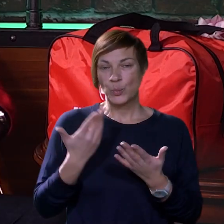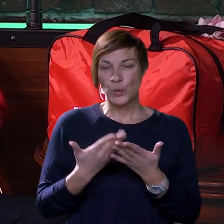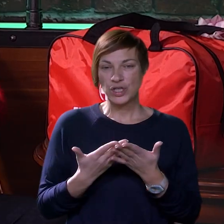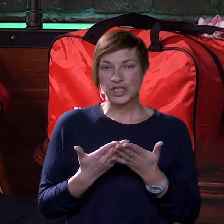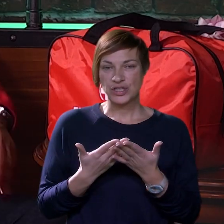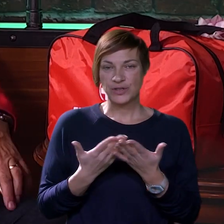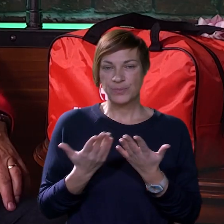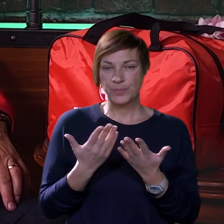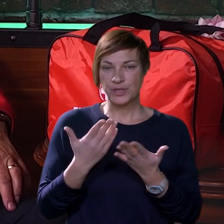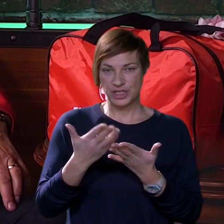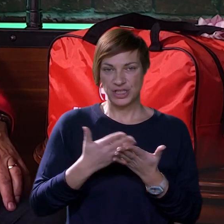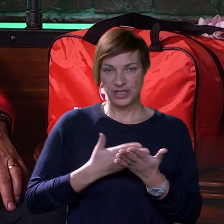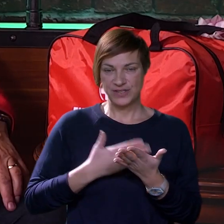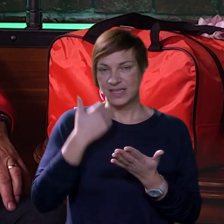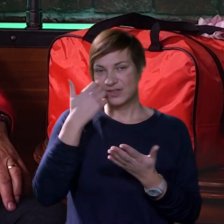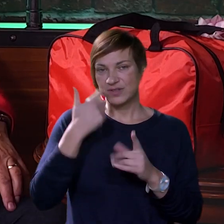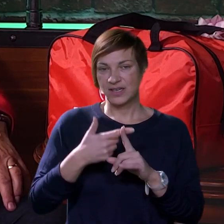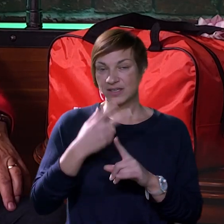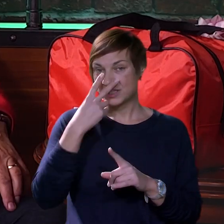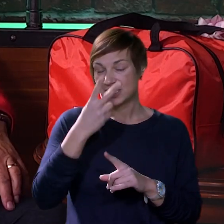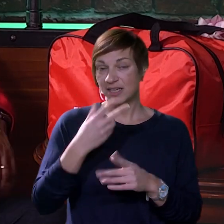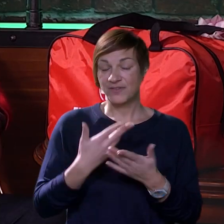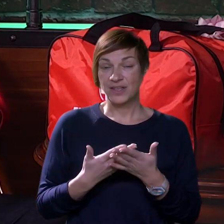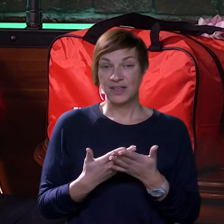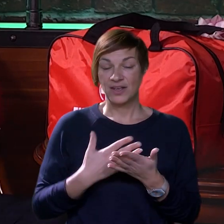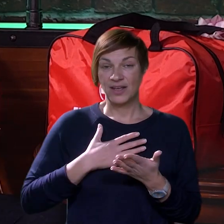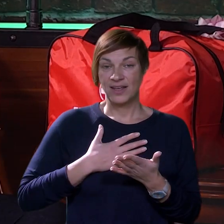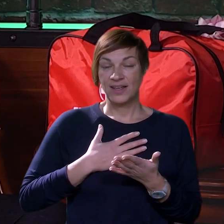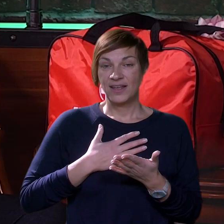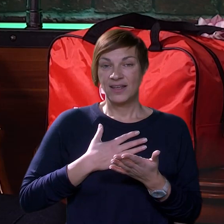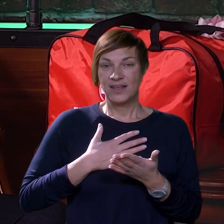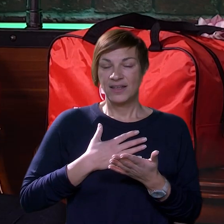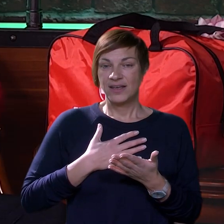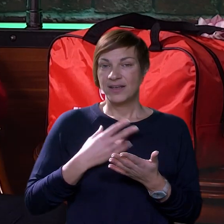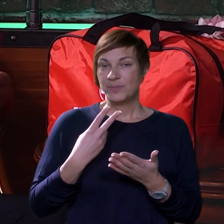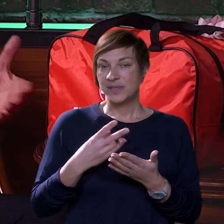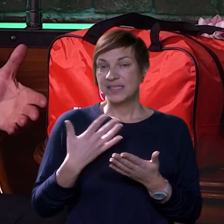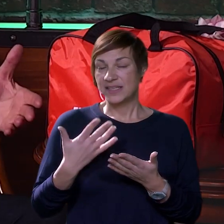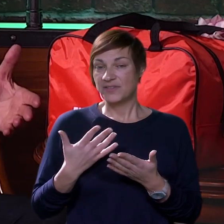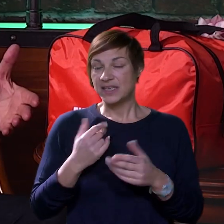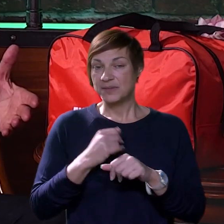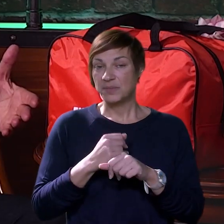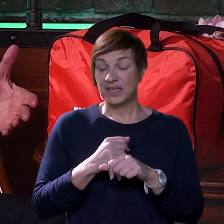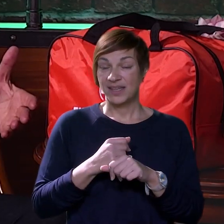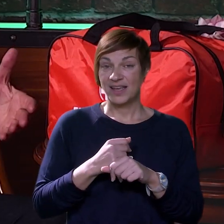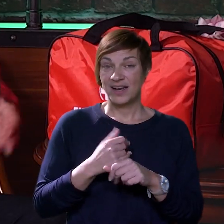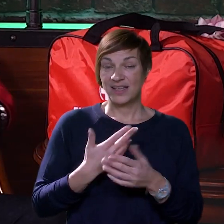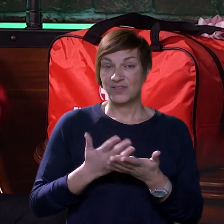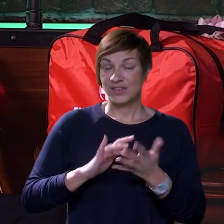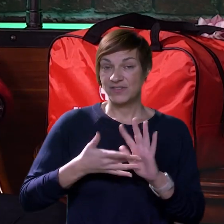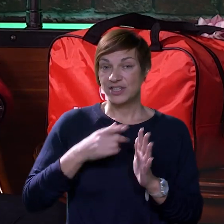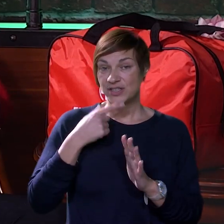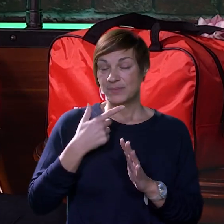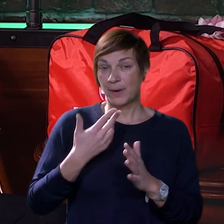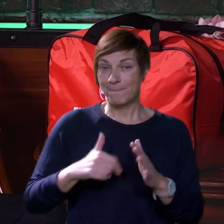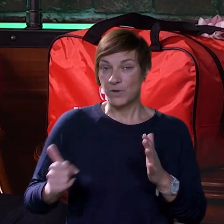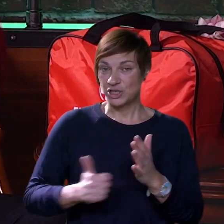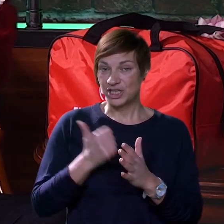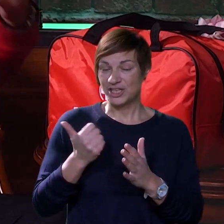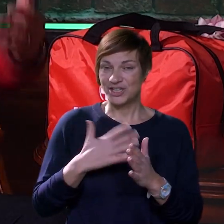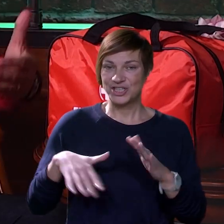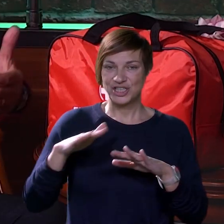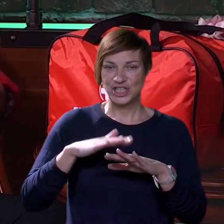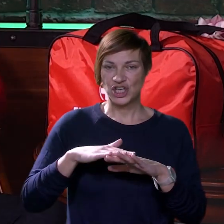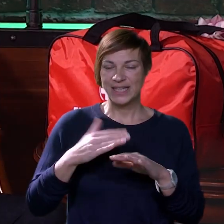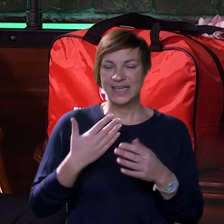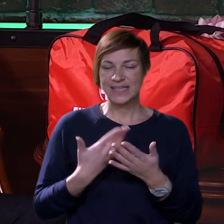i pročitao statut Crvenog križa, sve vidio, mi imamo javne ovlasti za 25 djelatnosti. Dakle, ovo što sam sve ispričao, možemo još više